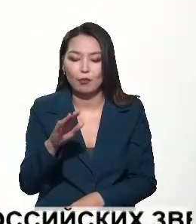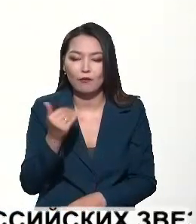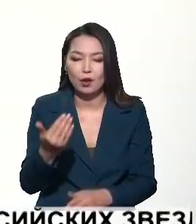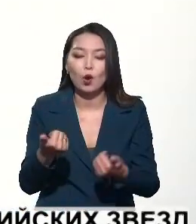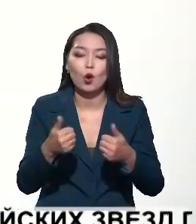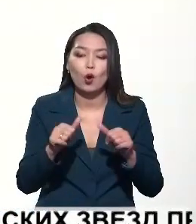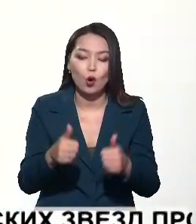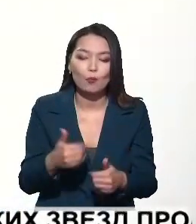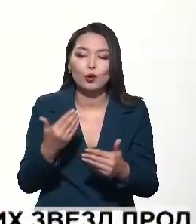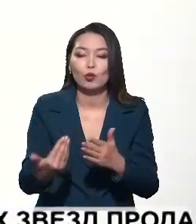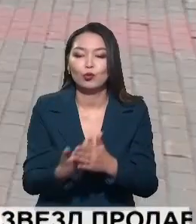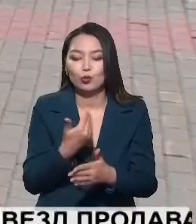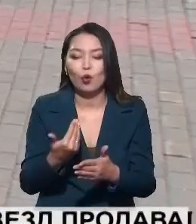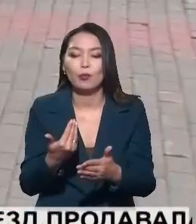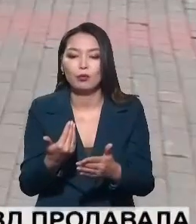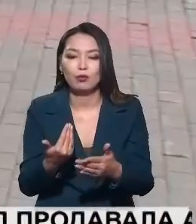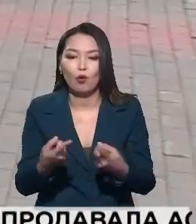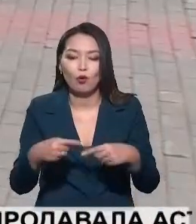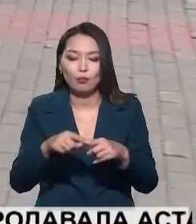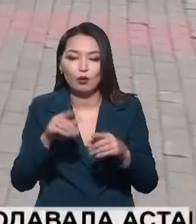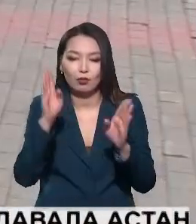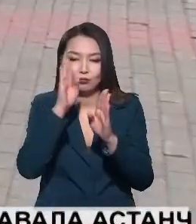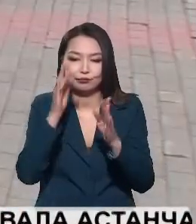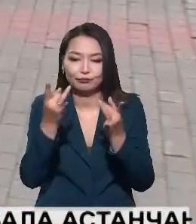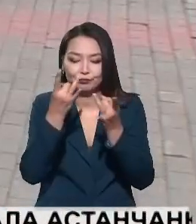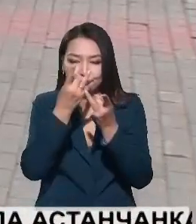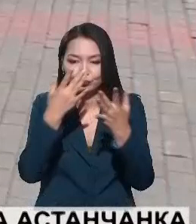обществе новую этику и культуру.